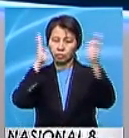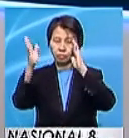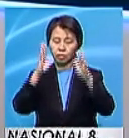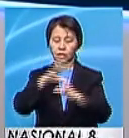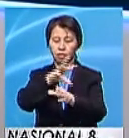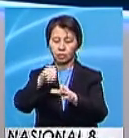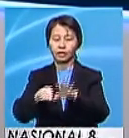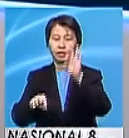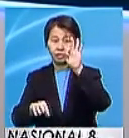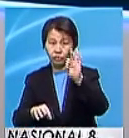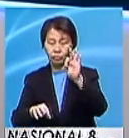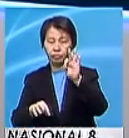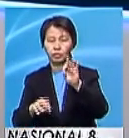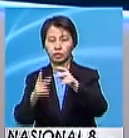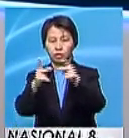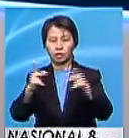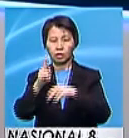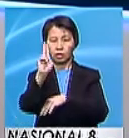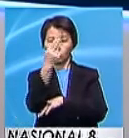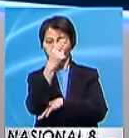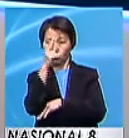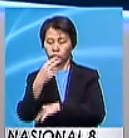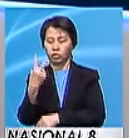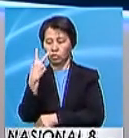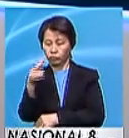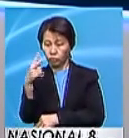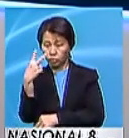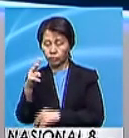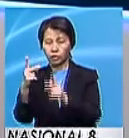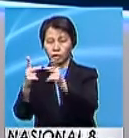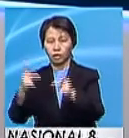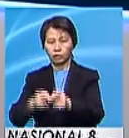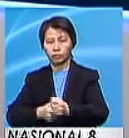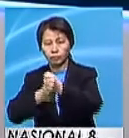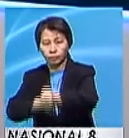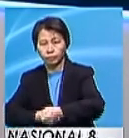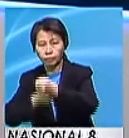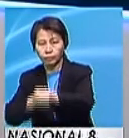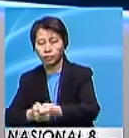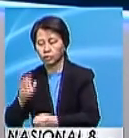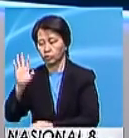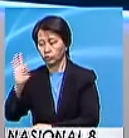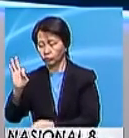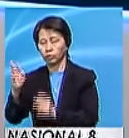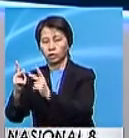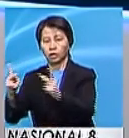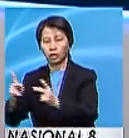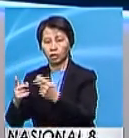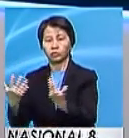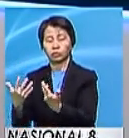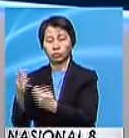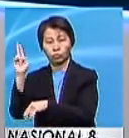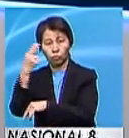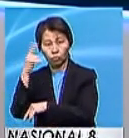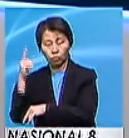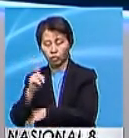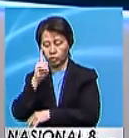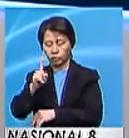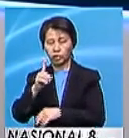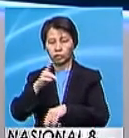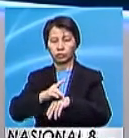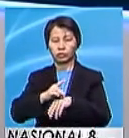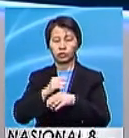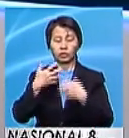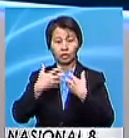melibatkan 9 kes di kawasan hutan, 12 kes kawasan pertanian, 9 kes kawasan beluka, 1 kes di kawasan